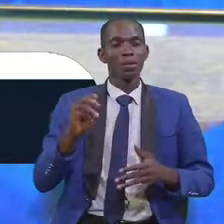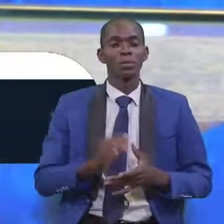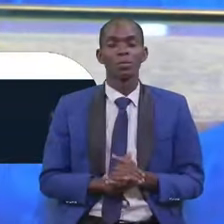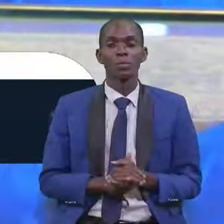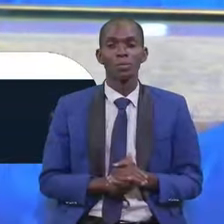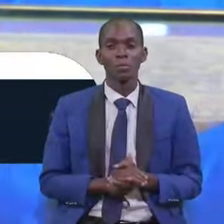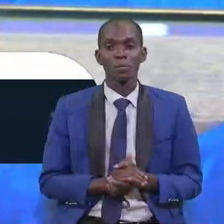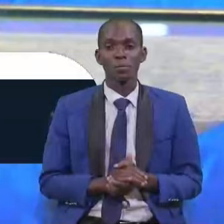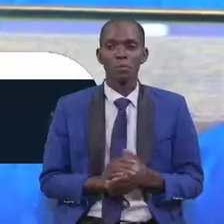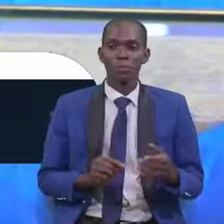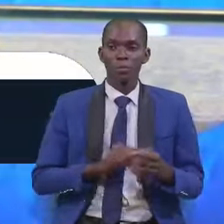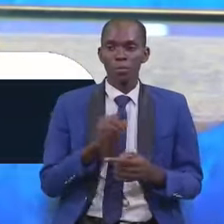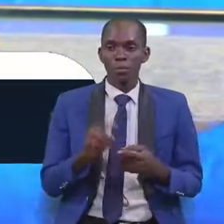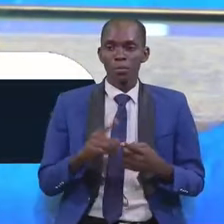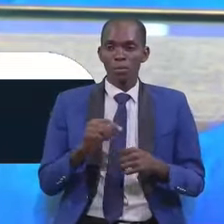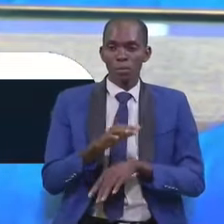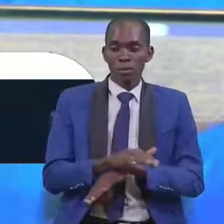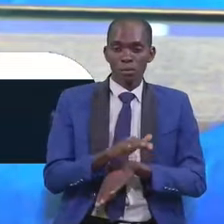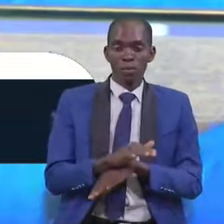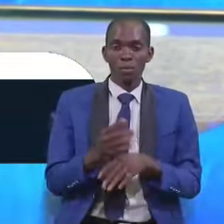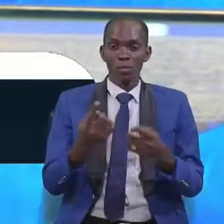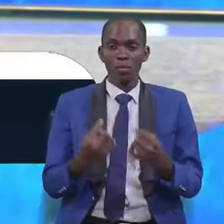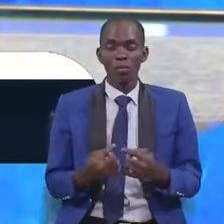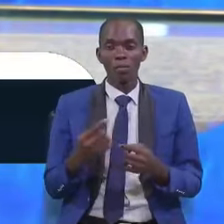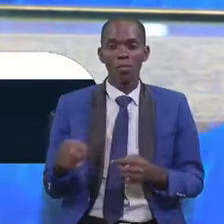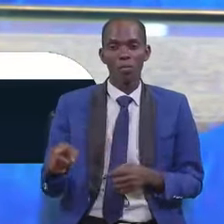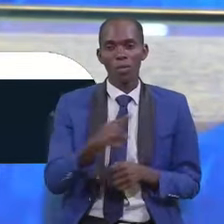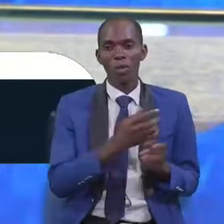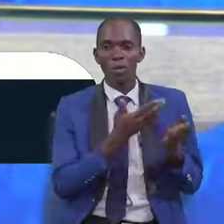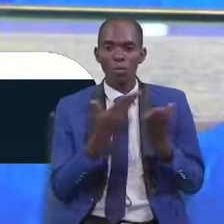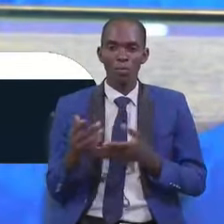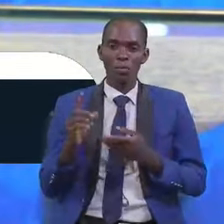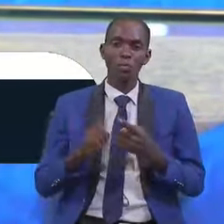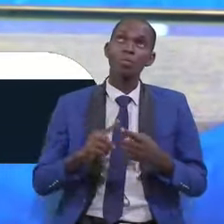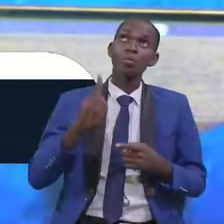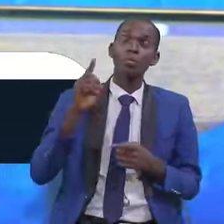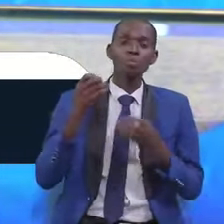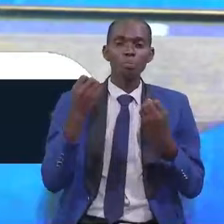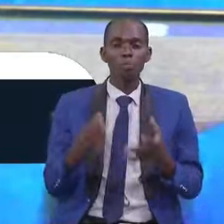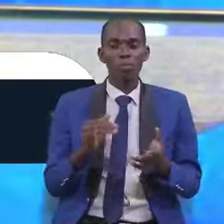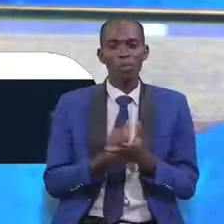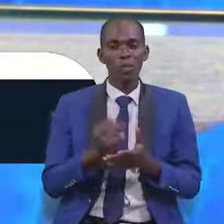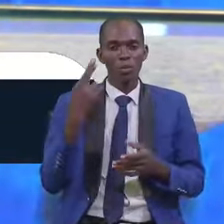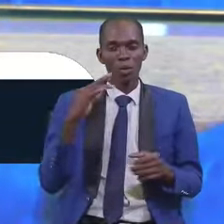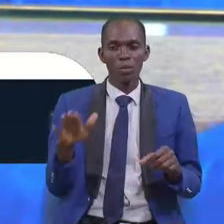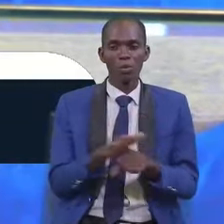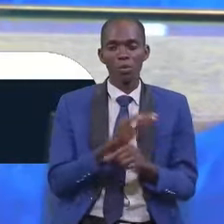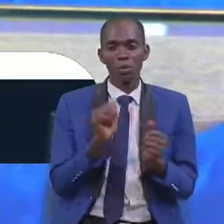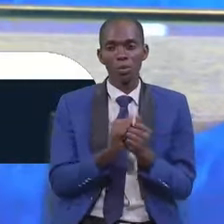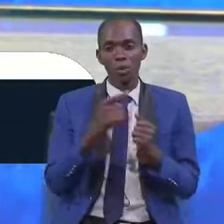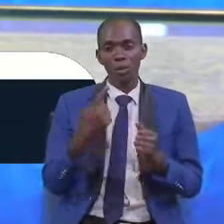soir, on amena auprès de Jésus plusieurs démoniaques.